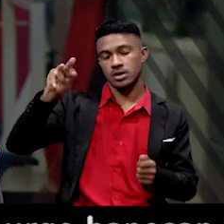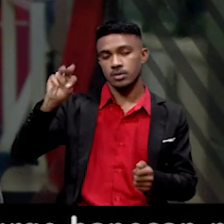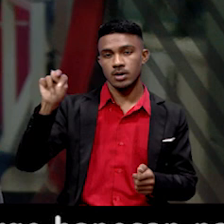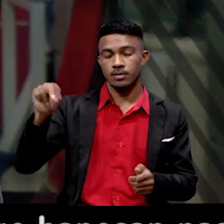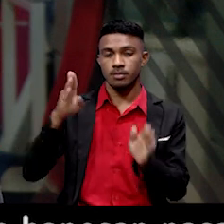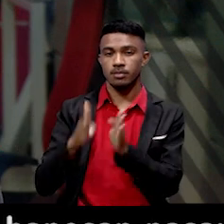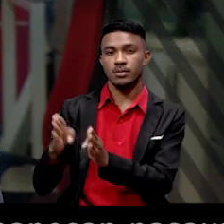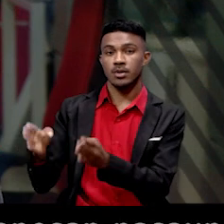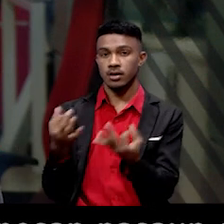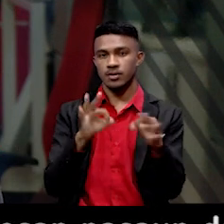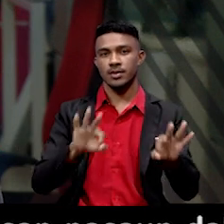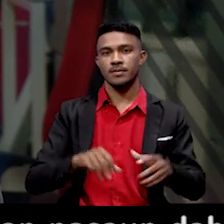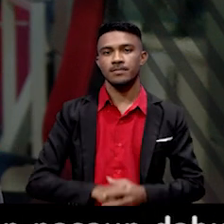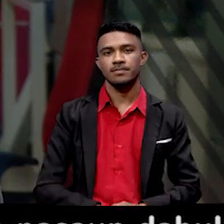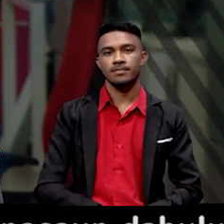parona.